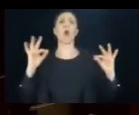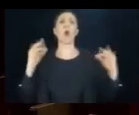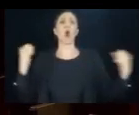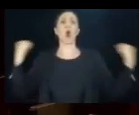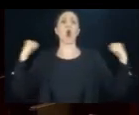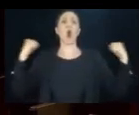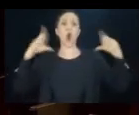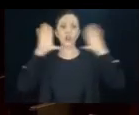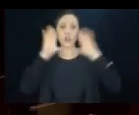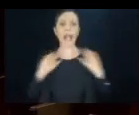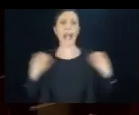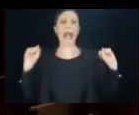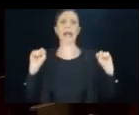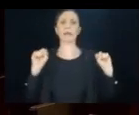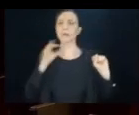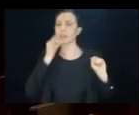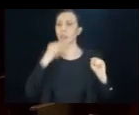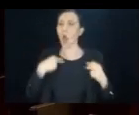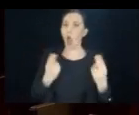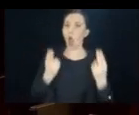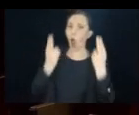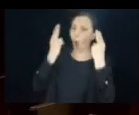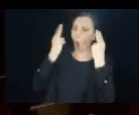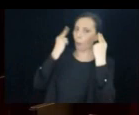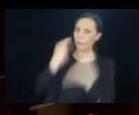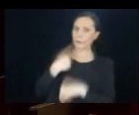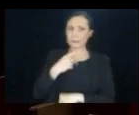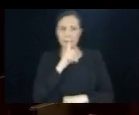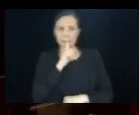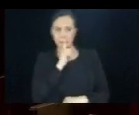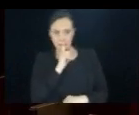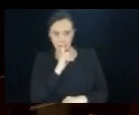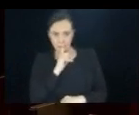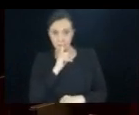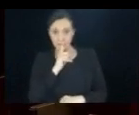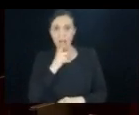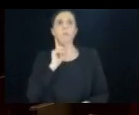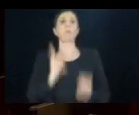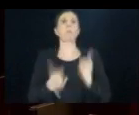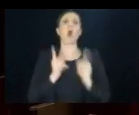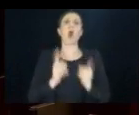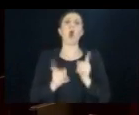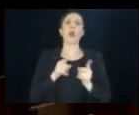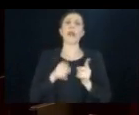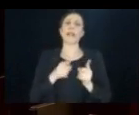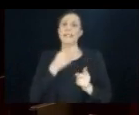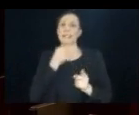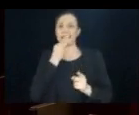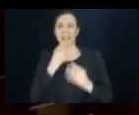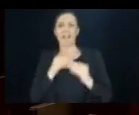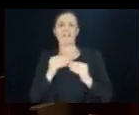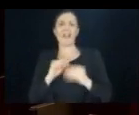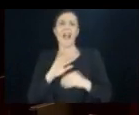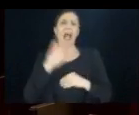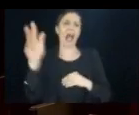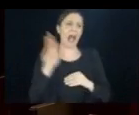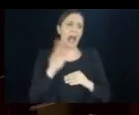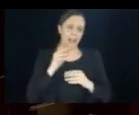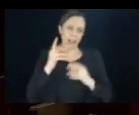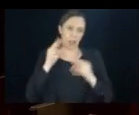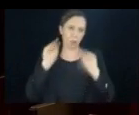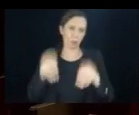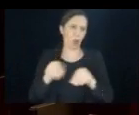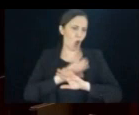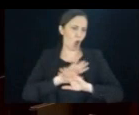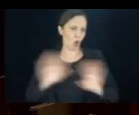è un motto glorioso dei carabinieri, obbedir tacendo. La politica si gioca su altri tavoli, la politica si gioca su altri tavoli e